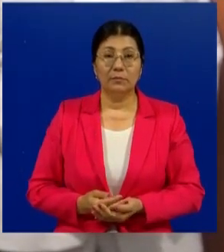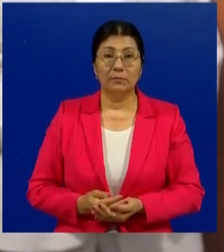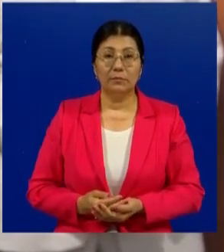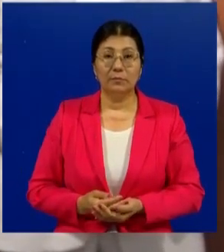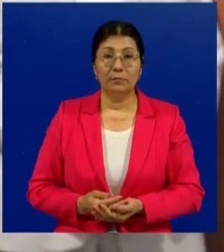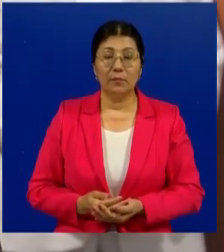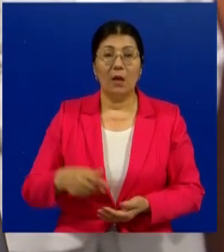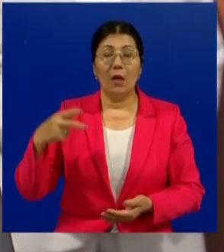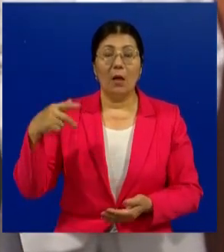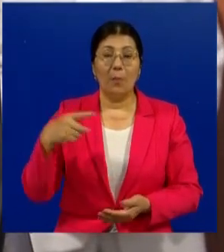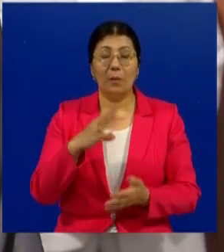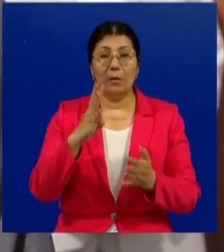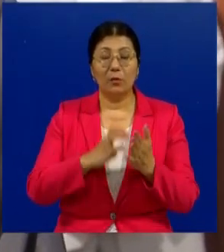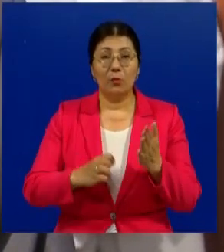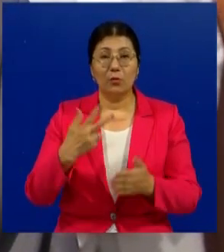мен 37 жылы